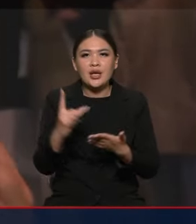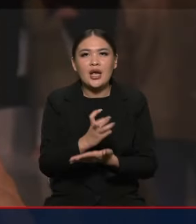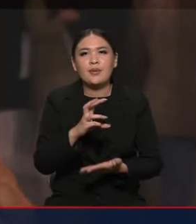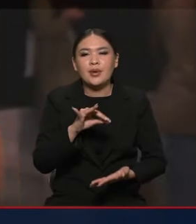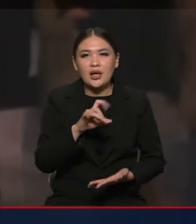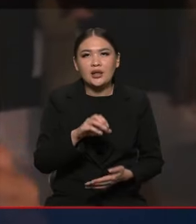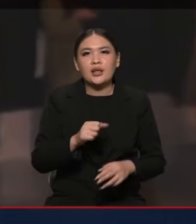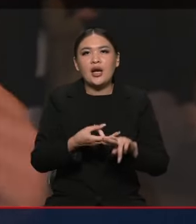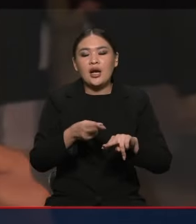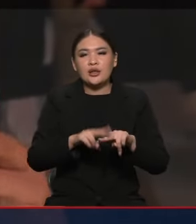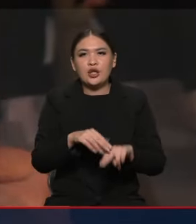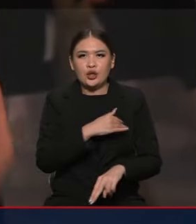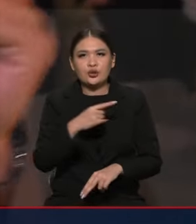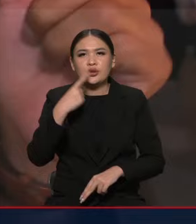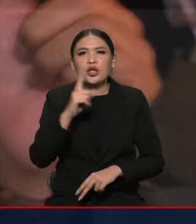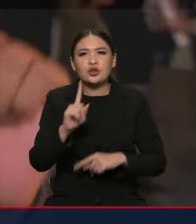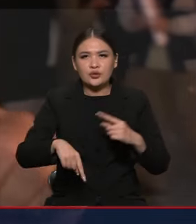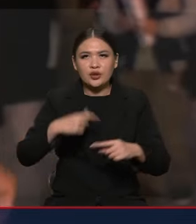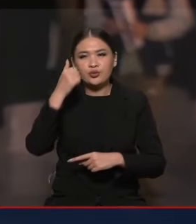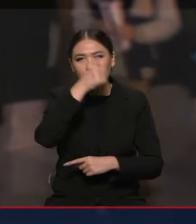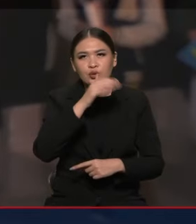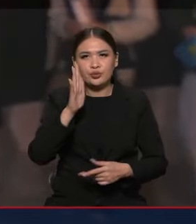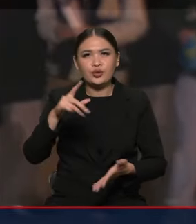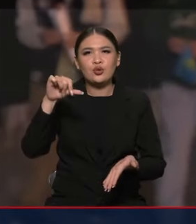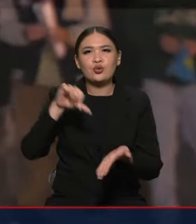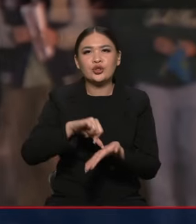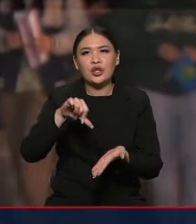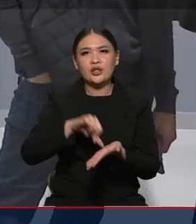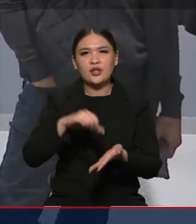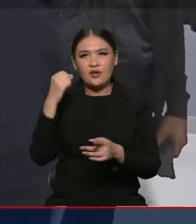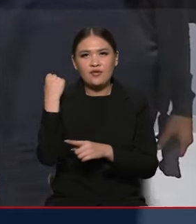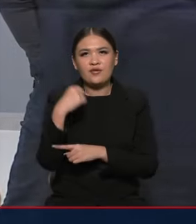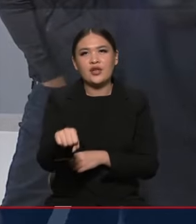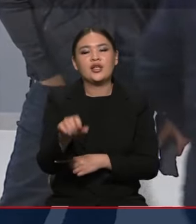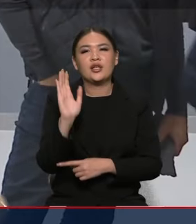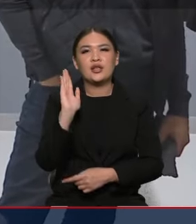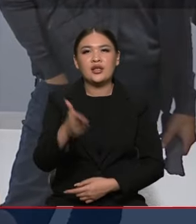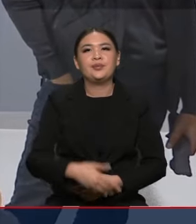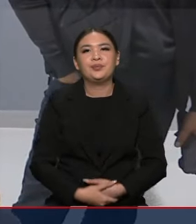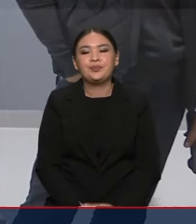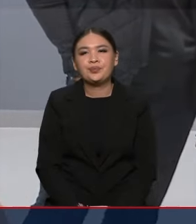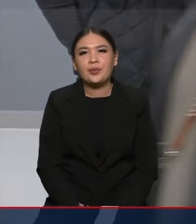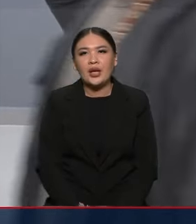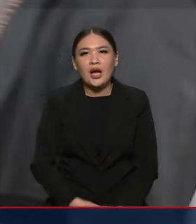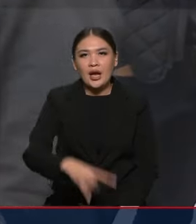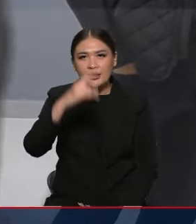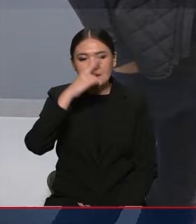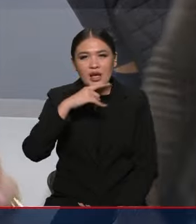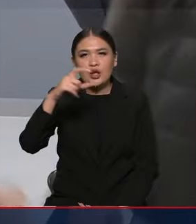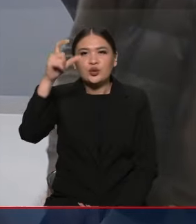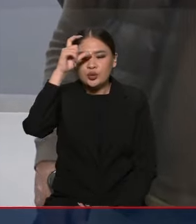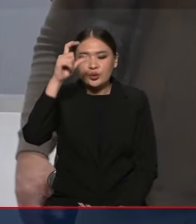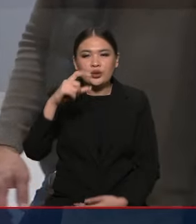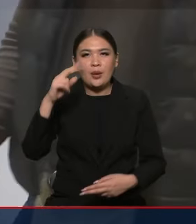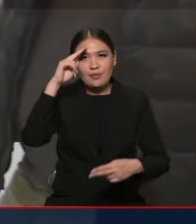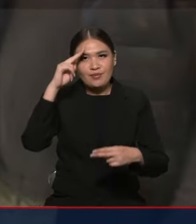я хочу вам сказать, в следующем году мы обязательно будем участвовать и выиграем. Казахстан и Турция – братские народы,